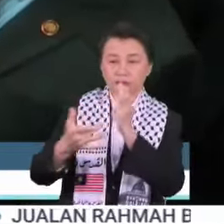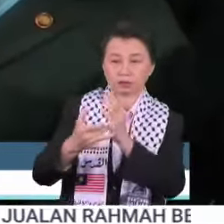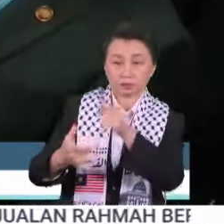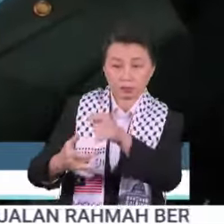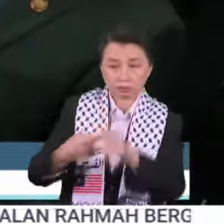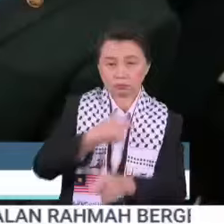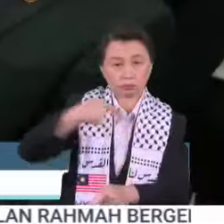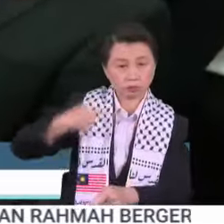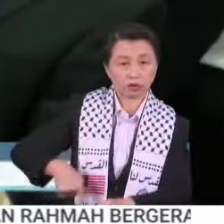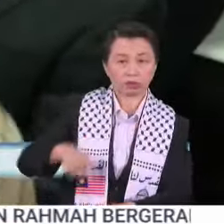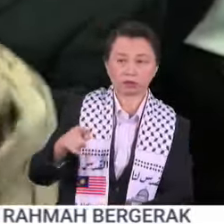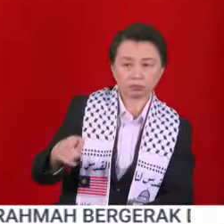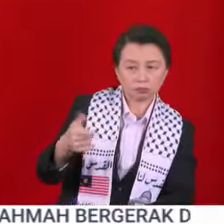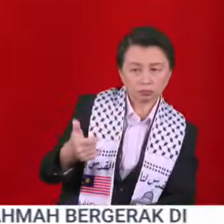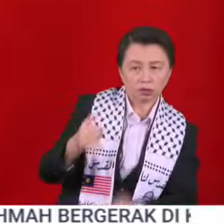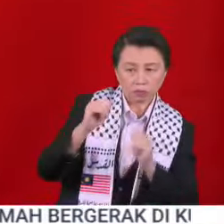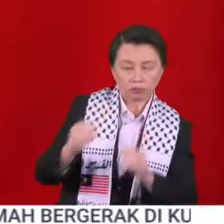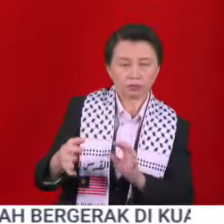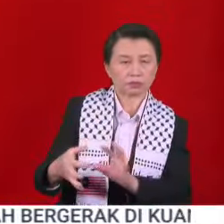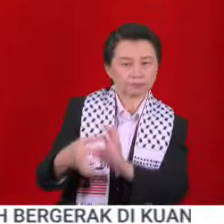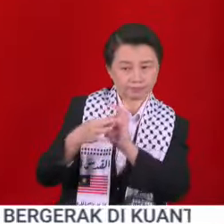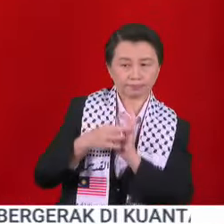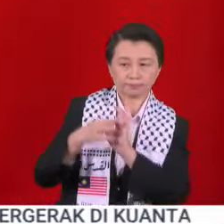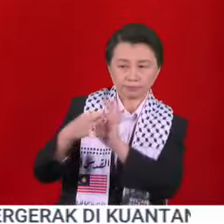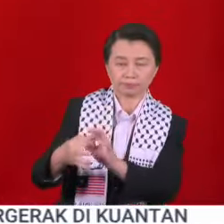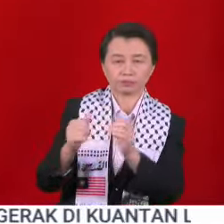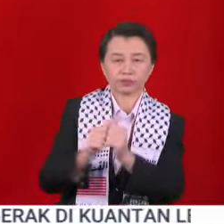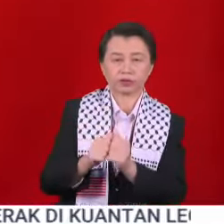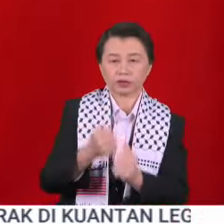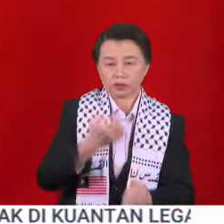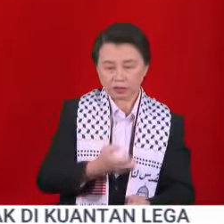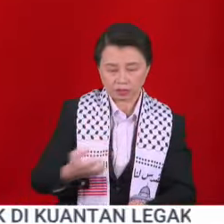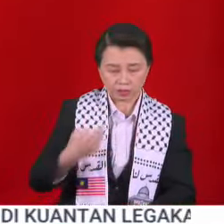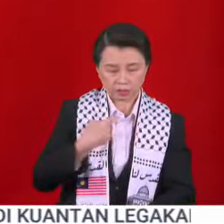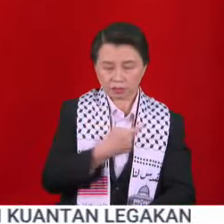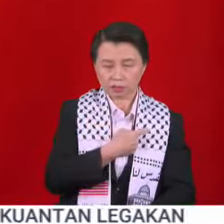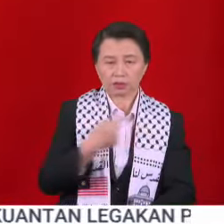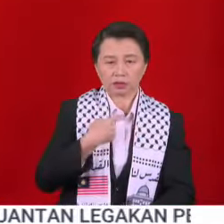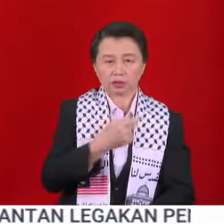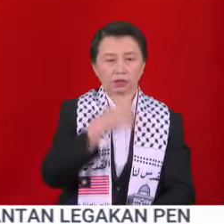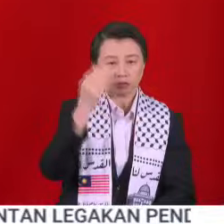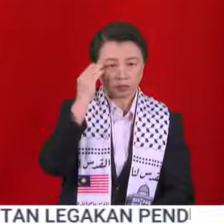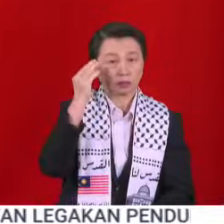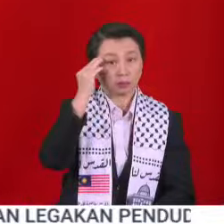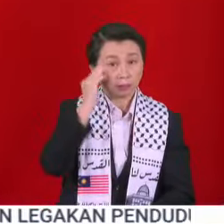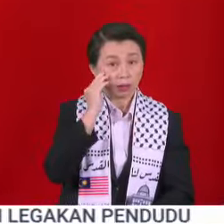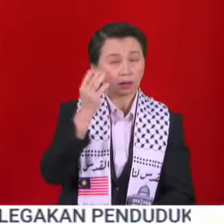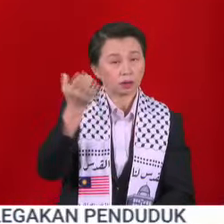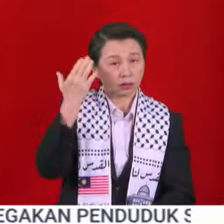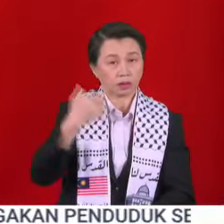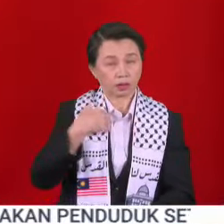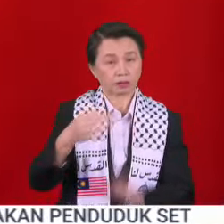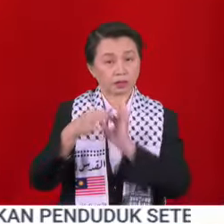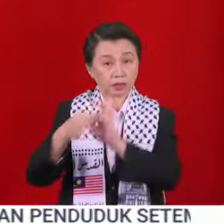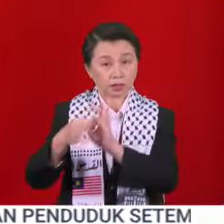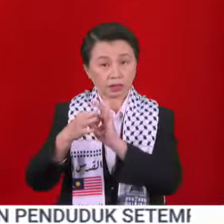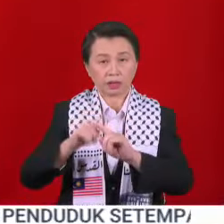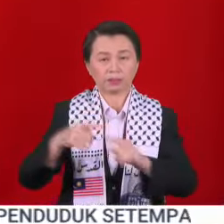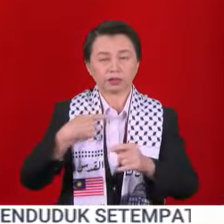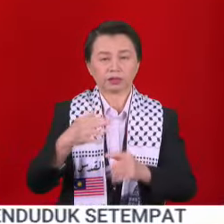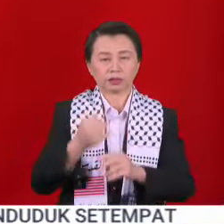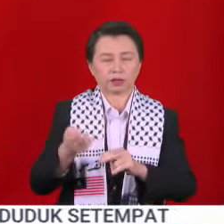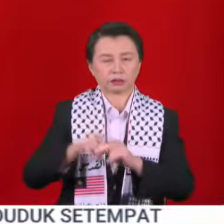ini dapat kita jalinkan kerjasama dengan entiti kita. Kita tahu MADI pun dah ada kerjasama tapi kita nak kukuhkan